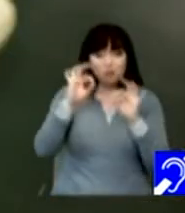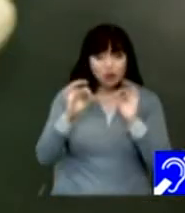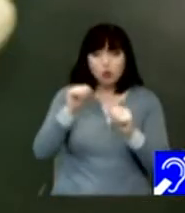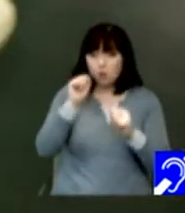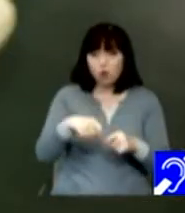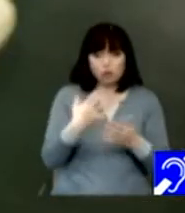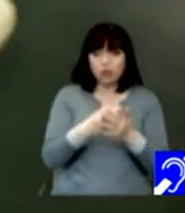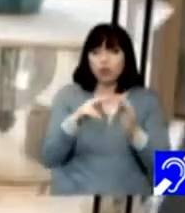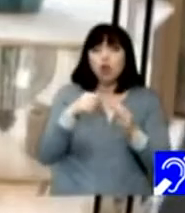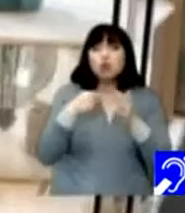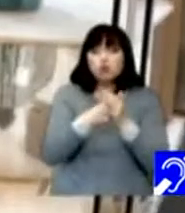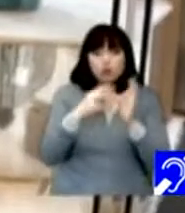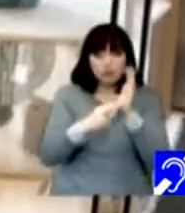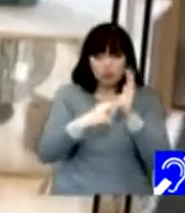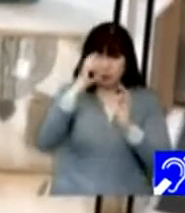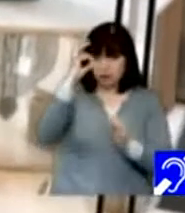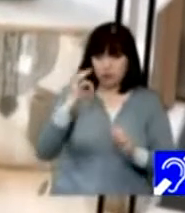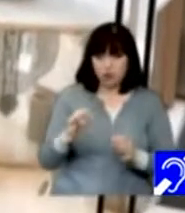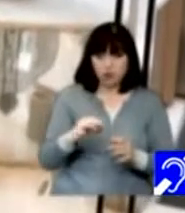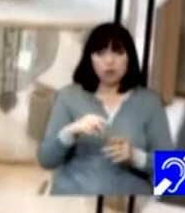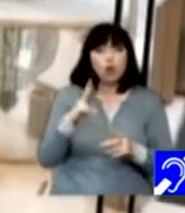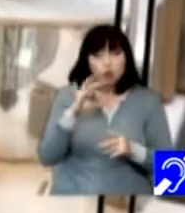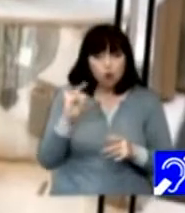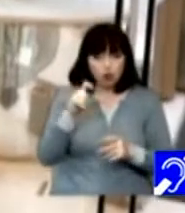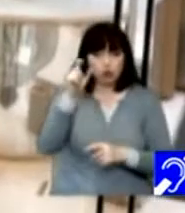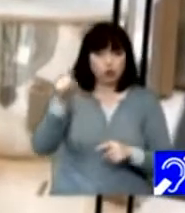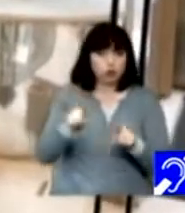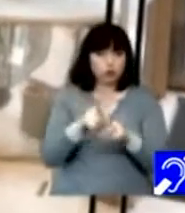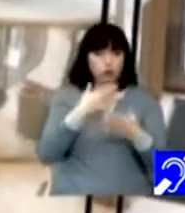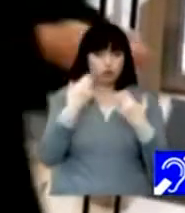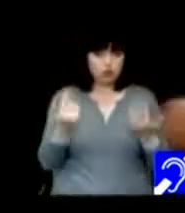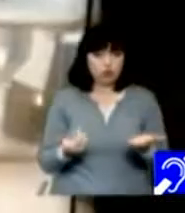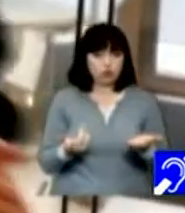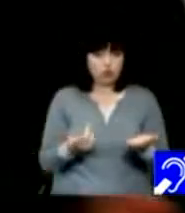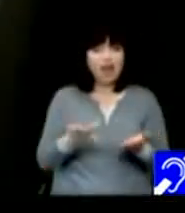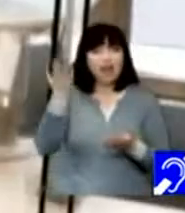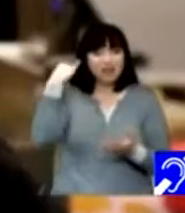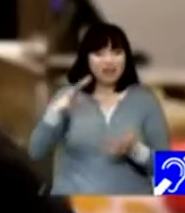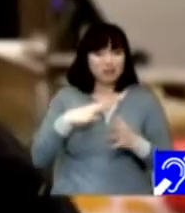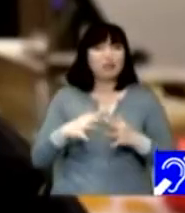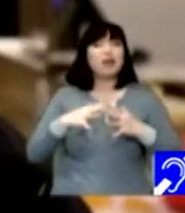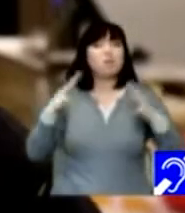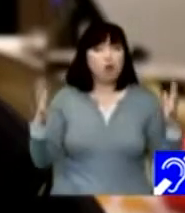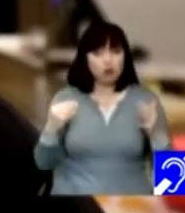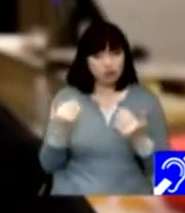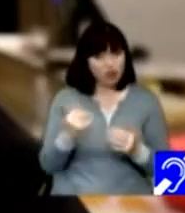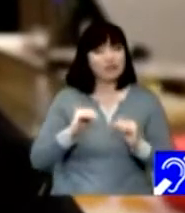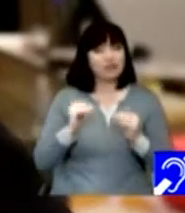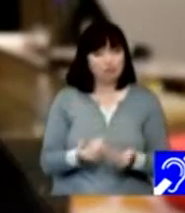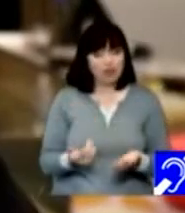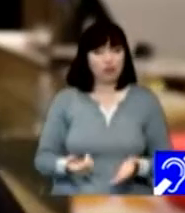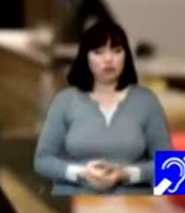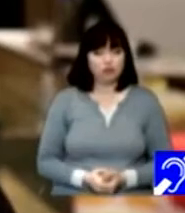ajunge până la 70%. Nu lipsesc nici clienții, cei drept mai puțin ca altădată. Alors moi, le shopping